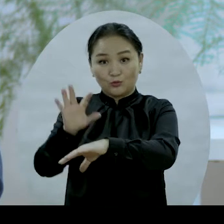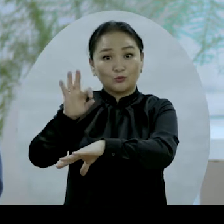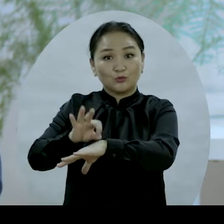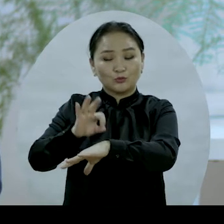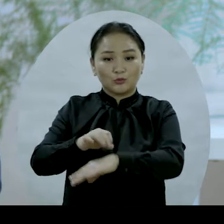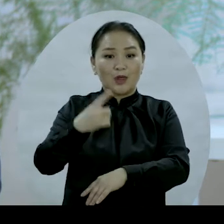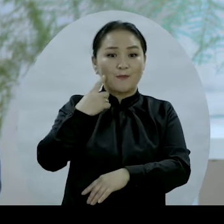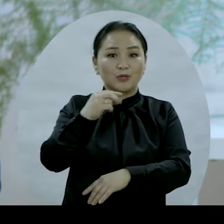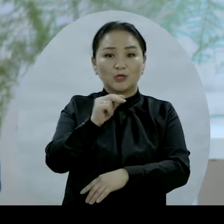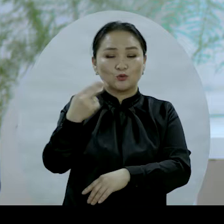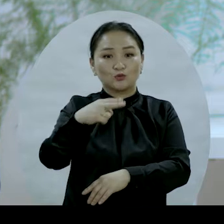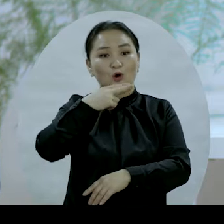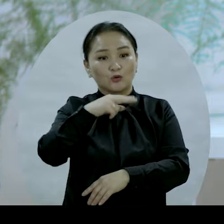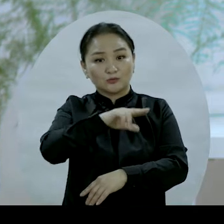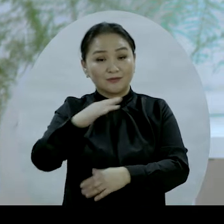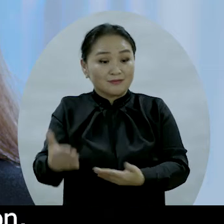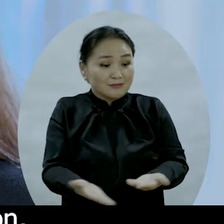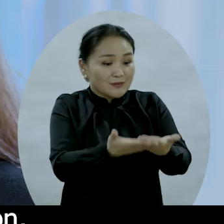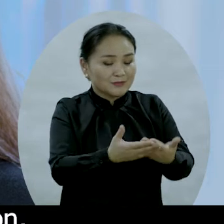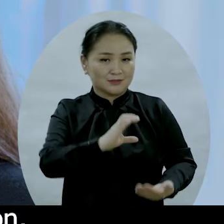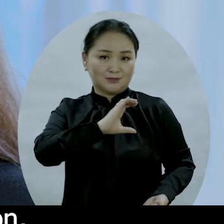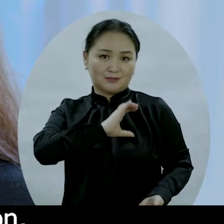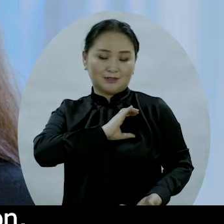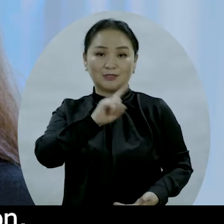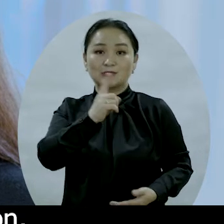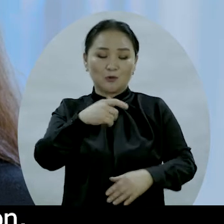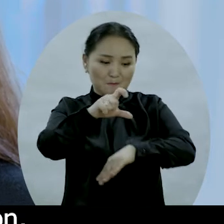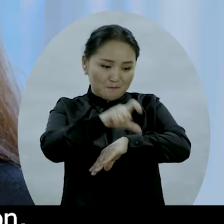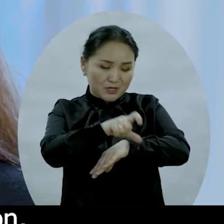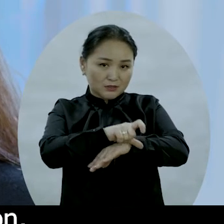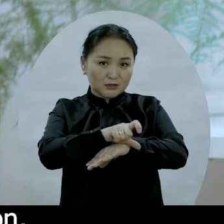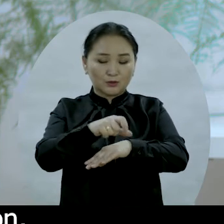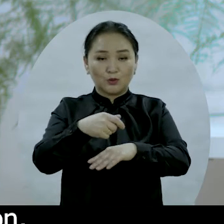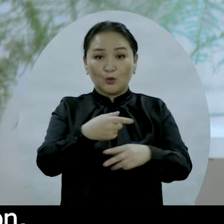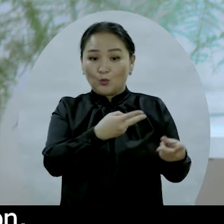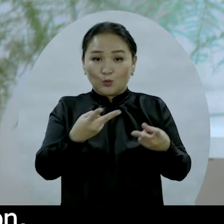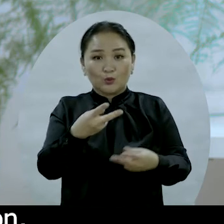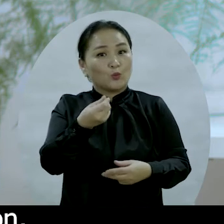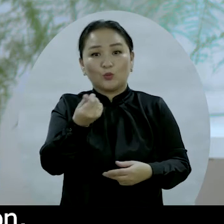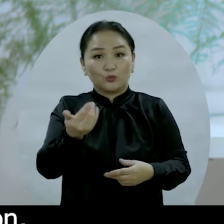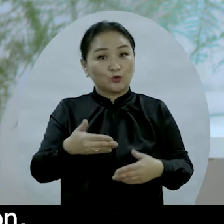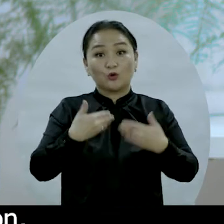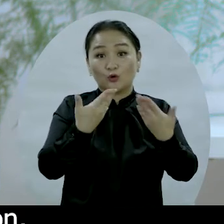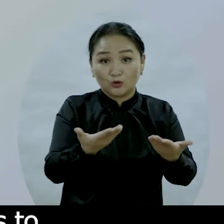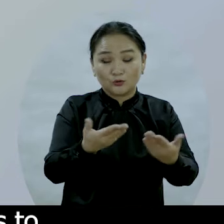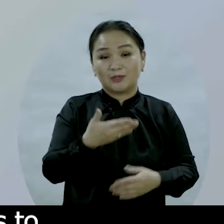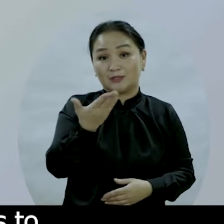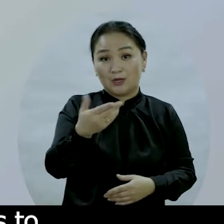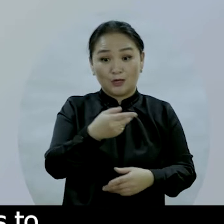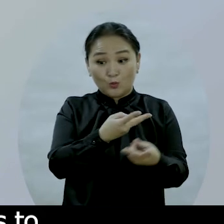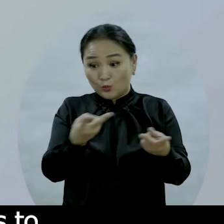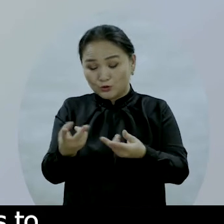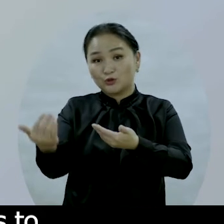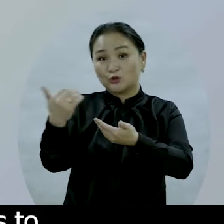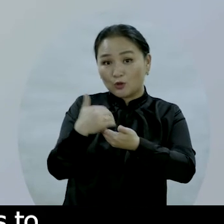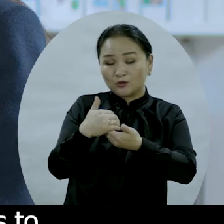тахлын үед охид эмэгтэйчүүдийг дэмжих зорилготой сэтгэл зүйн мэрэгжлийн мэрэгсэн үйлчилгээг үн төлбөргүйгээр үзүүлж байгаа. Та